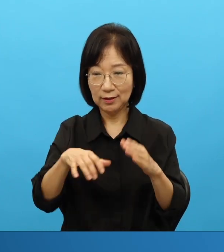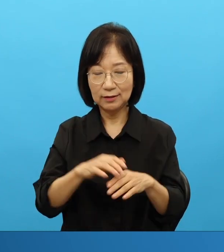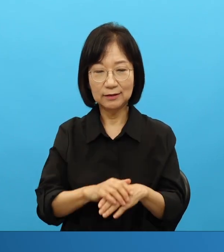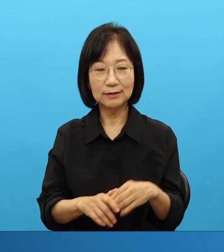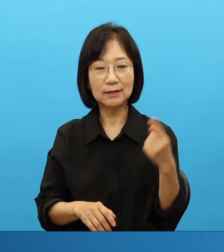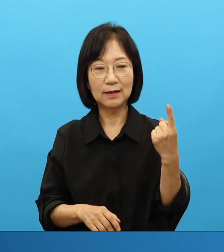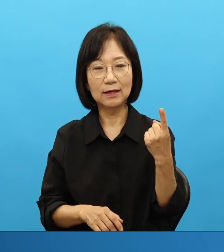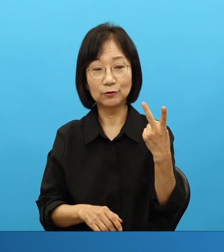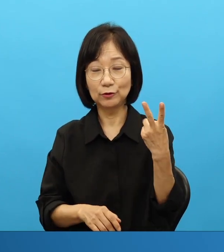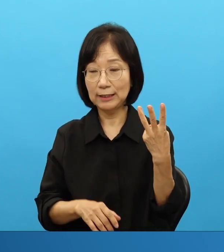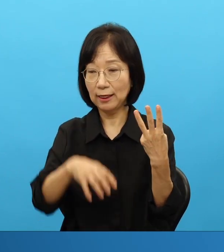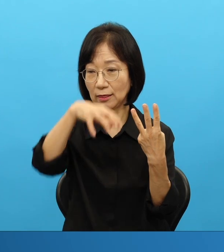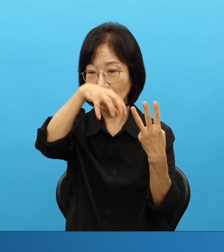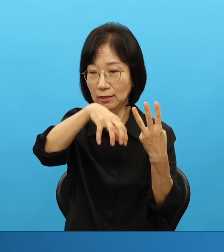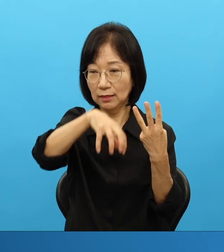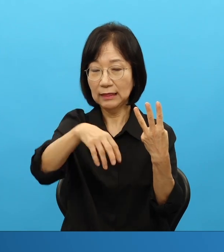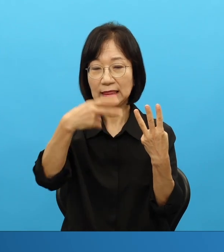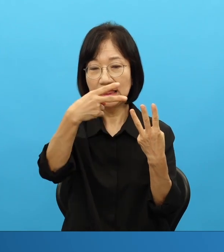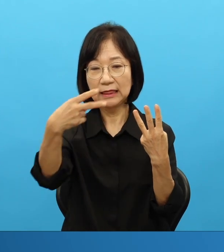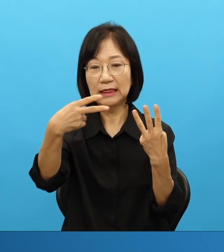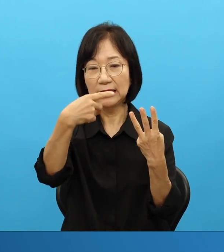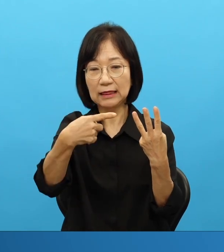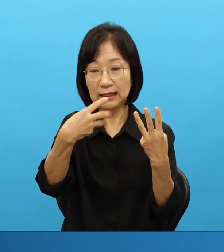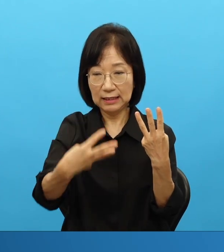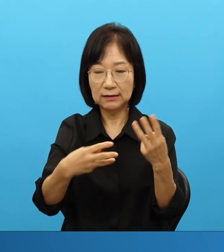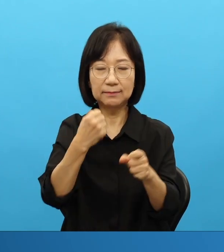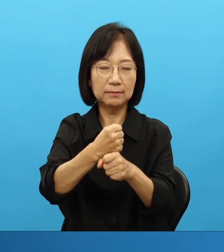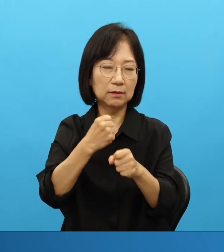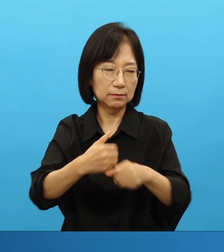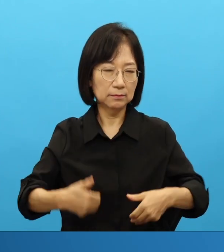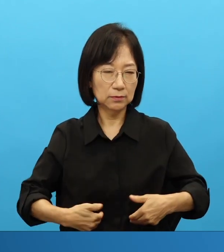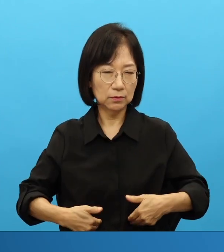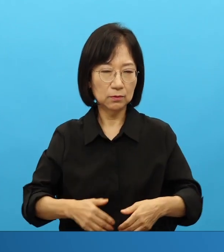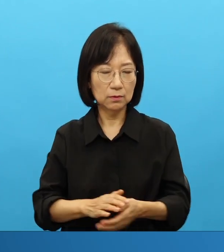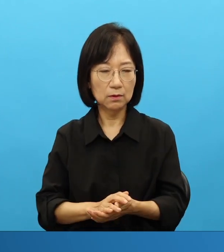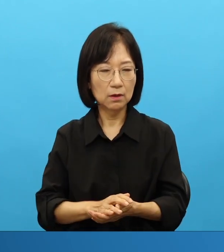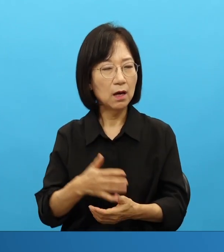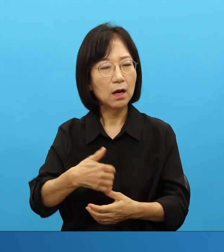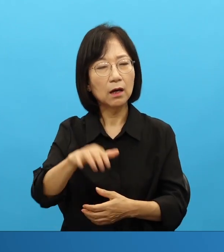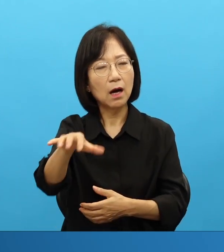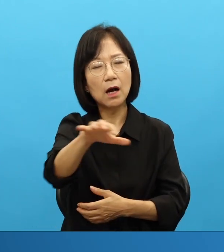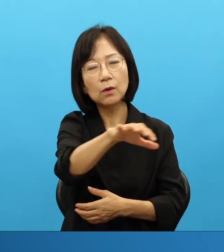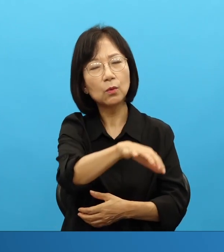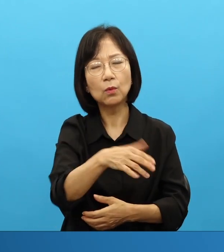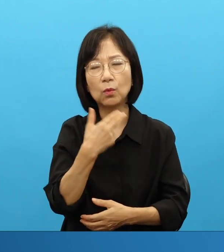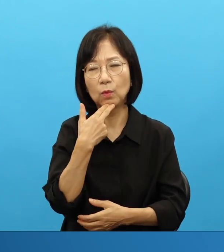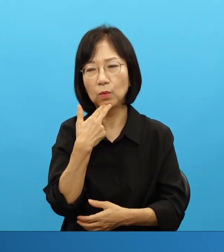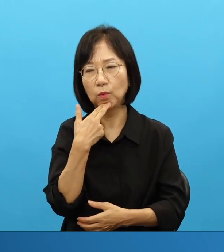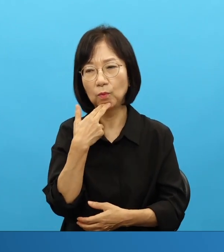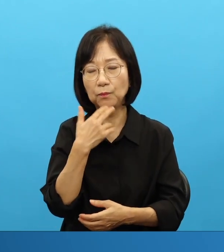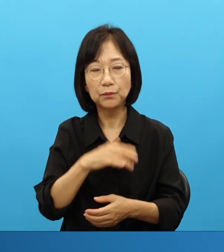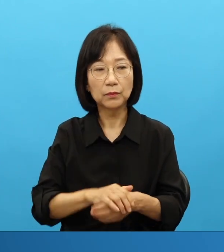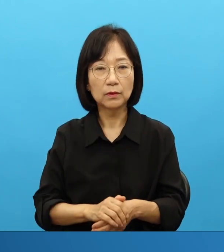Our church must establish the historic 3 courtyards because these people have nowhere to go. 뭐 하고 있습니까, 교회는?